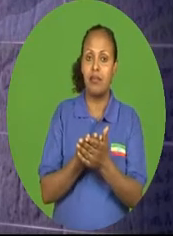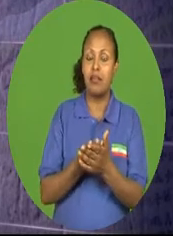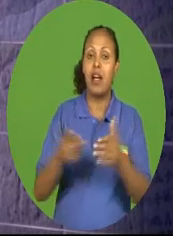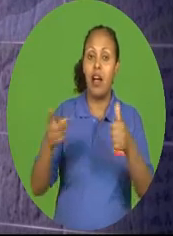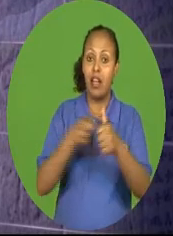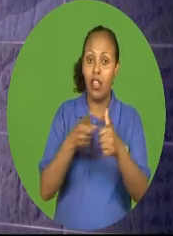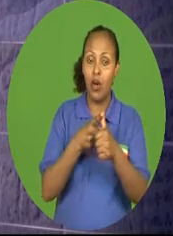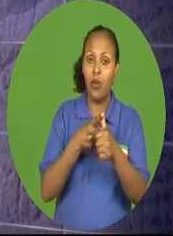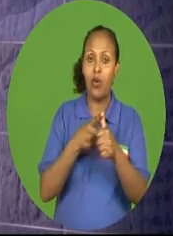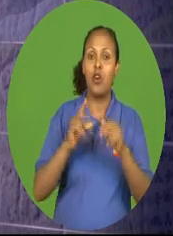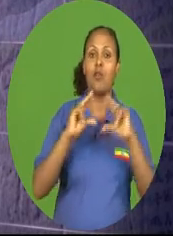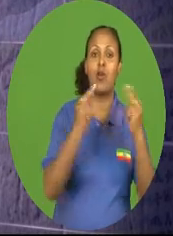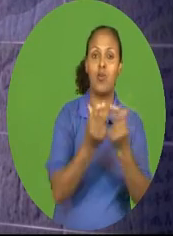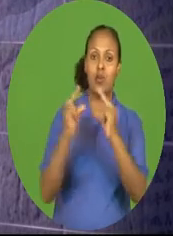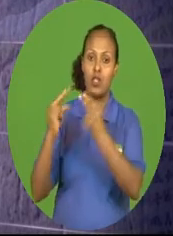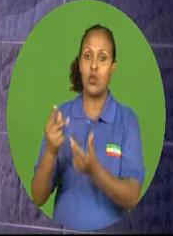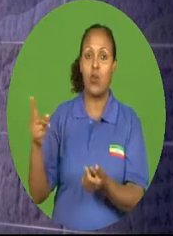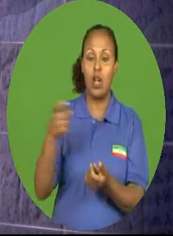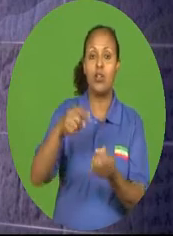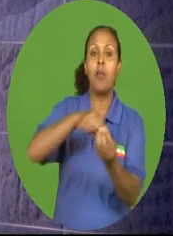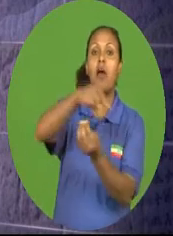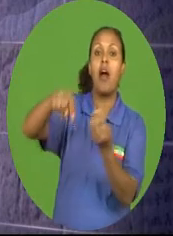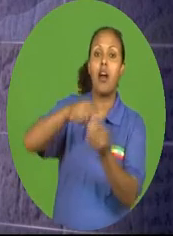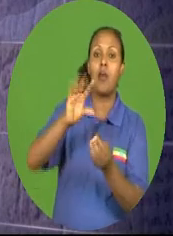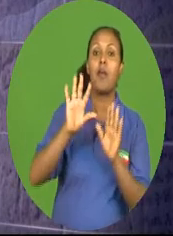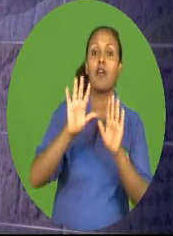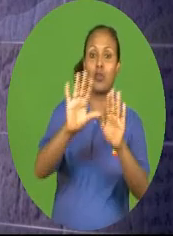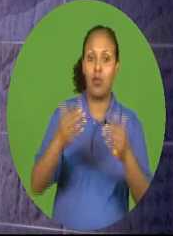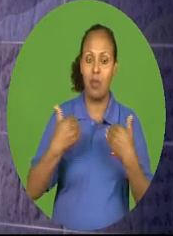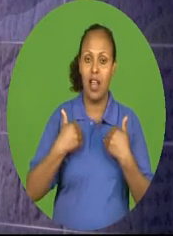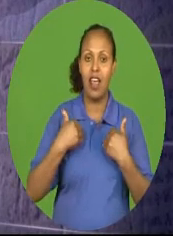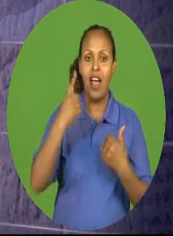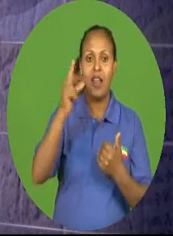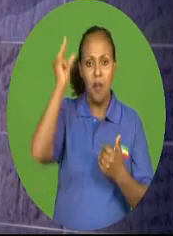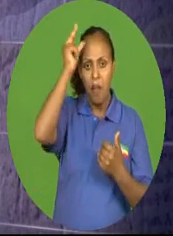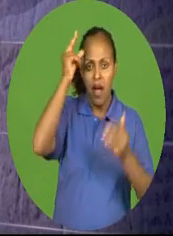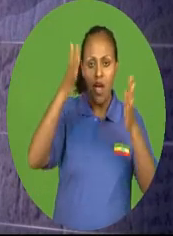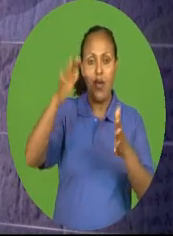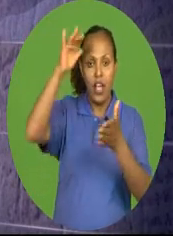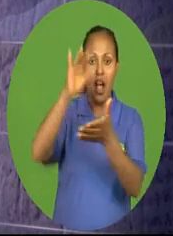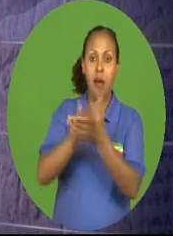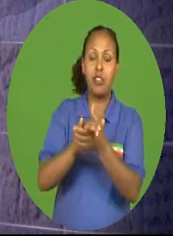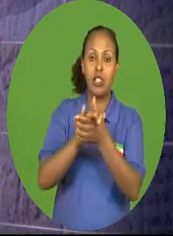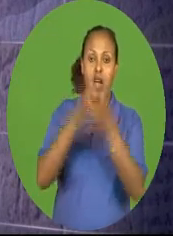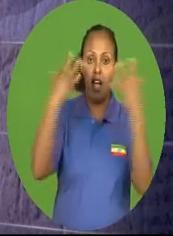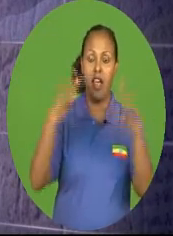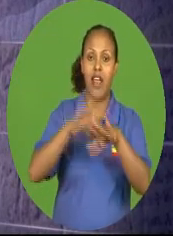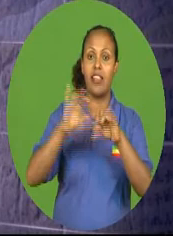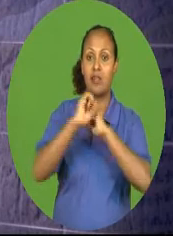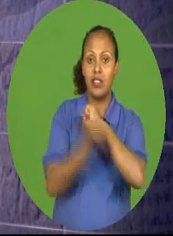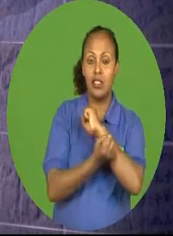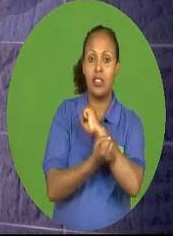መልካም። አንደኛው በቡድን ሆናችሁ በአካባቢያችሁ ባለ አንድ ባህላዊ ጋብቻ